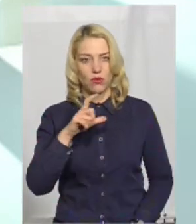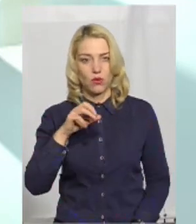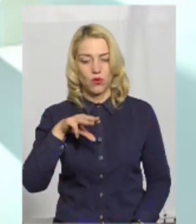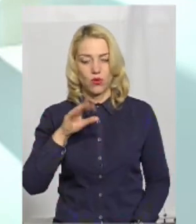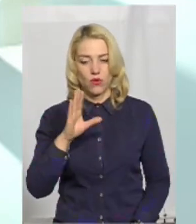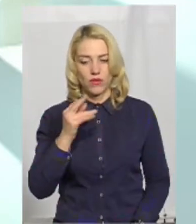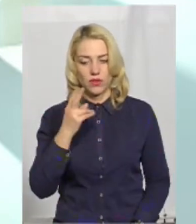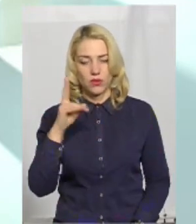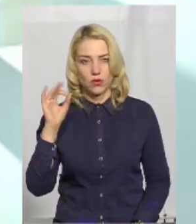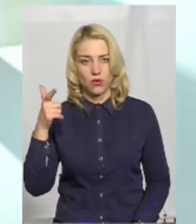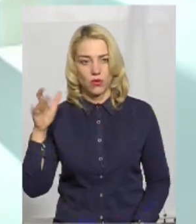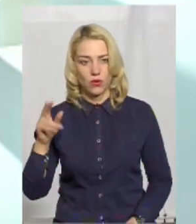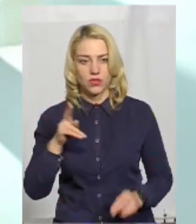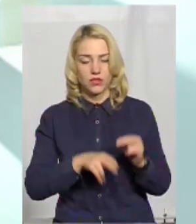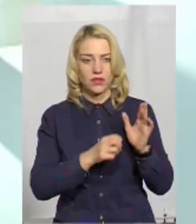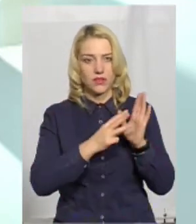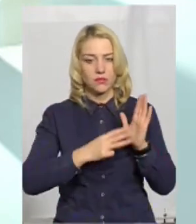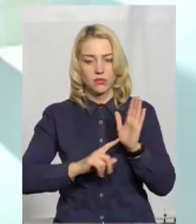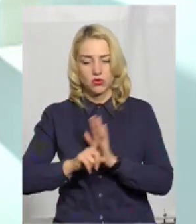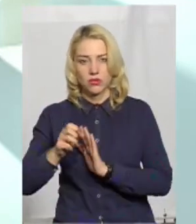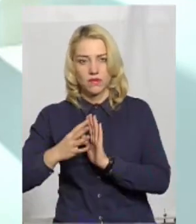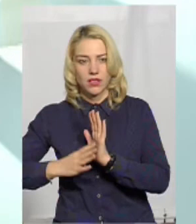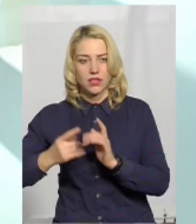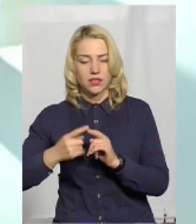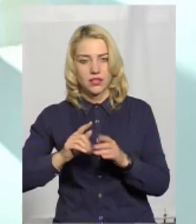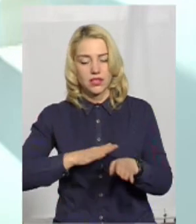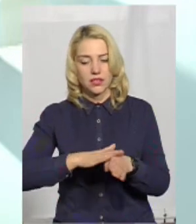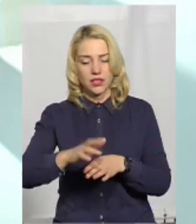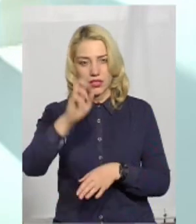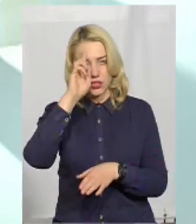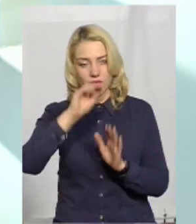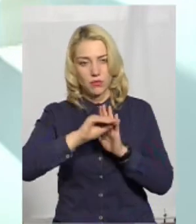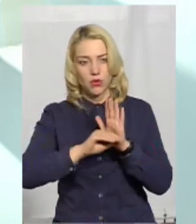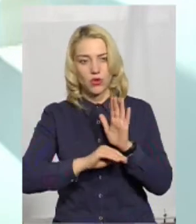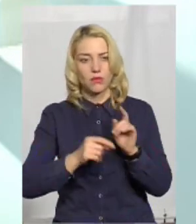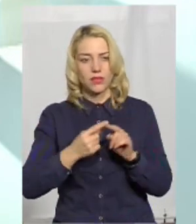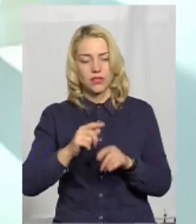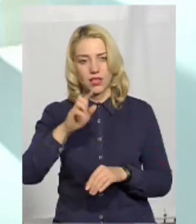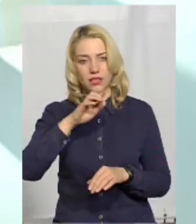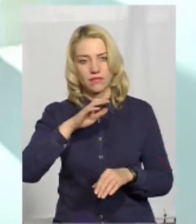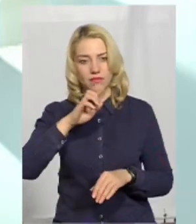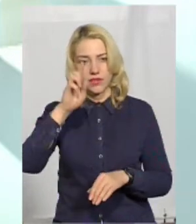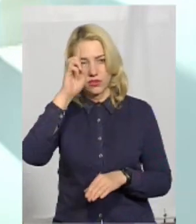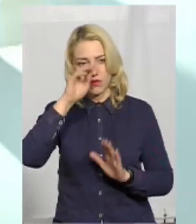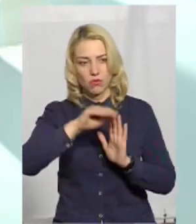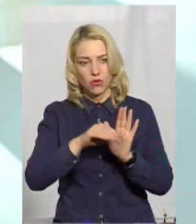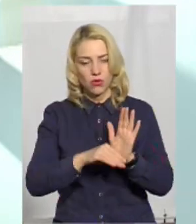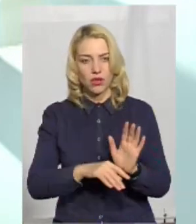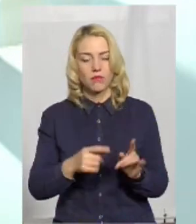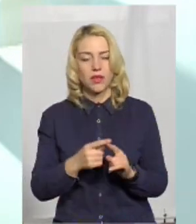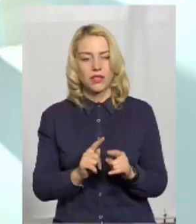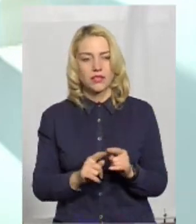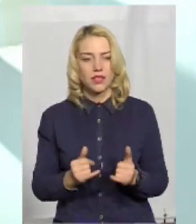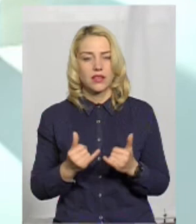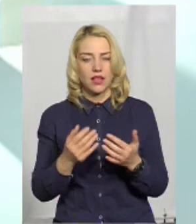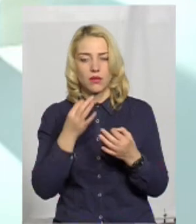З кінця 18-го, початку 19-го року. От. Розумієте, це є ціла державна програма. Так, так. Це є ціла державна програма. Ну, розумієте, для будь-якого, це,